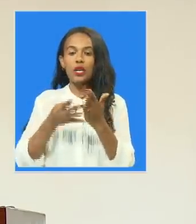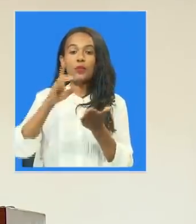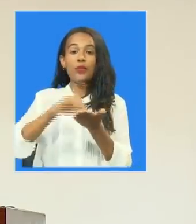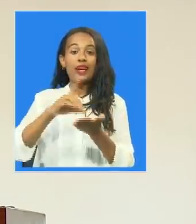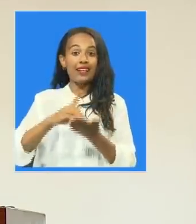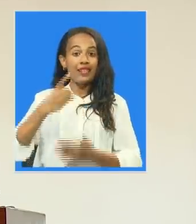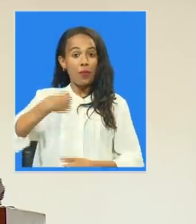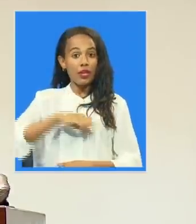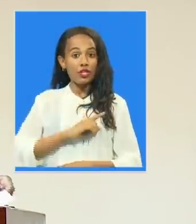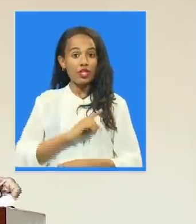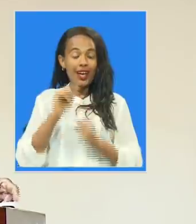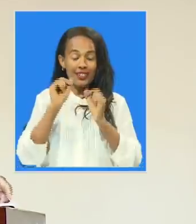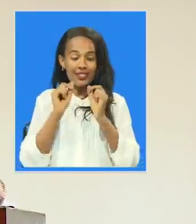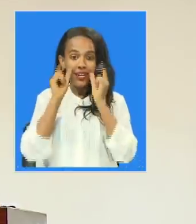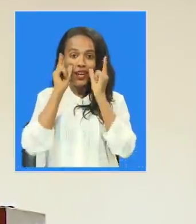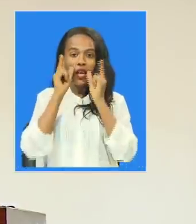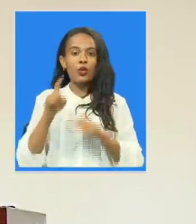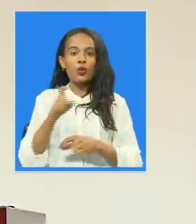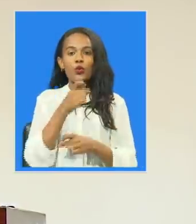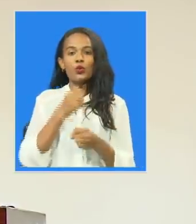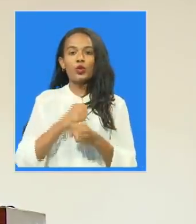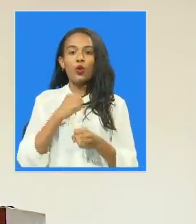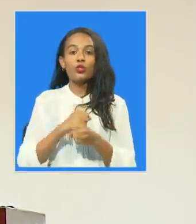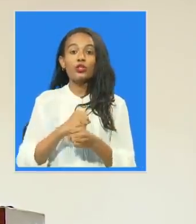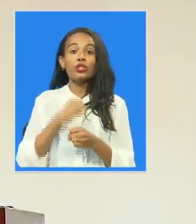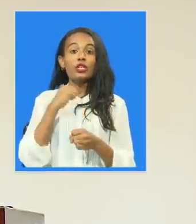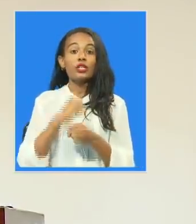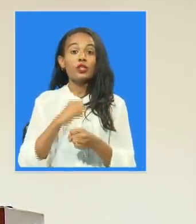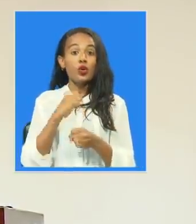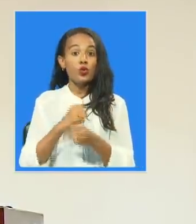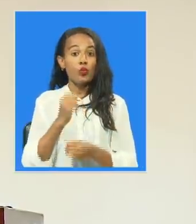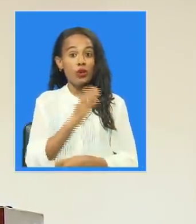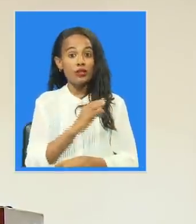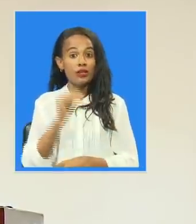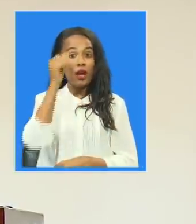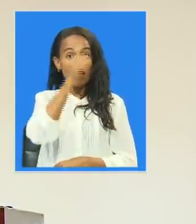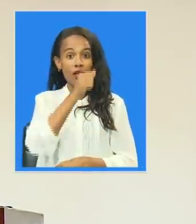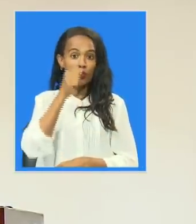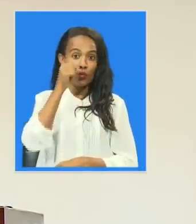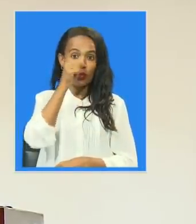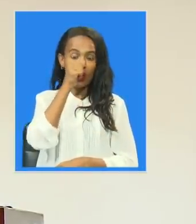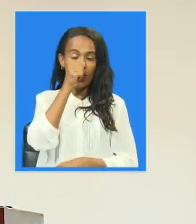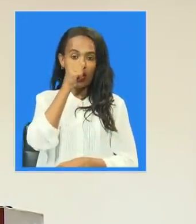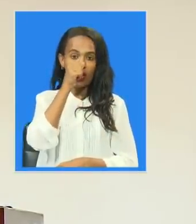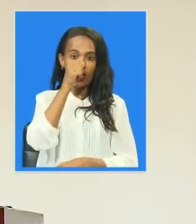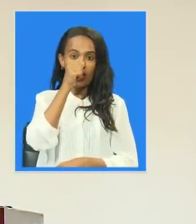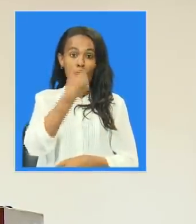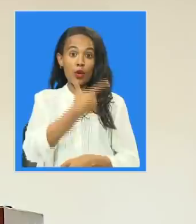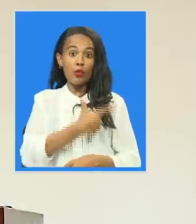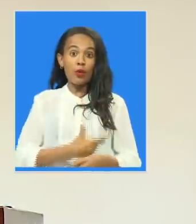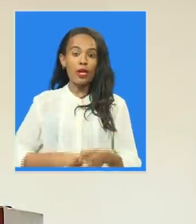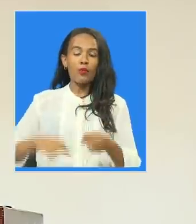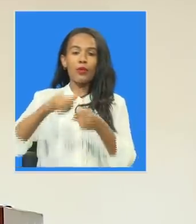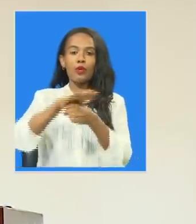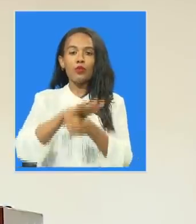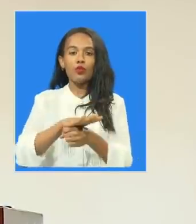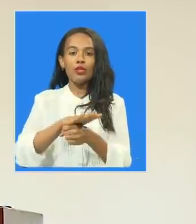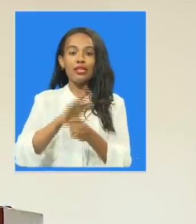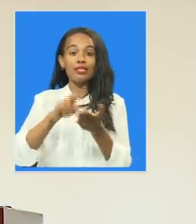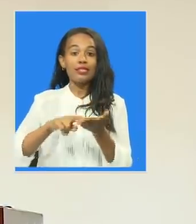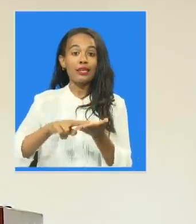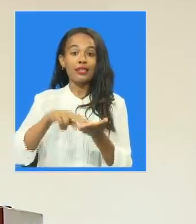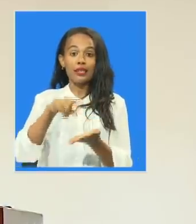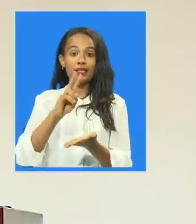በመዲናችን አስደናቂ የሆኑ ስራዎች የተሰሩባትና ኢትዮጵያውያን በልበ ሙሉነት